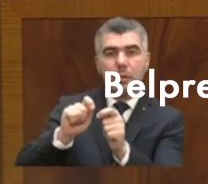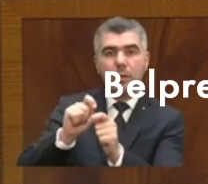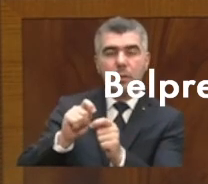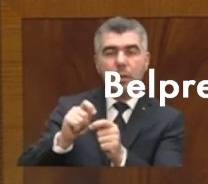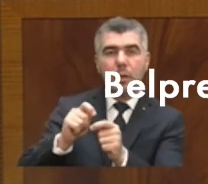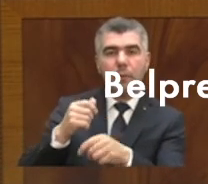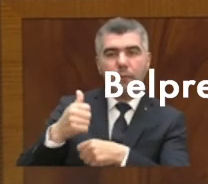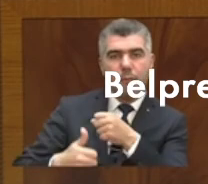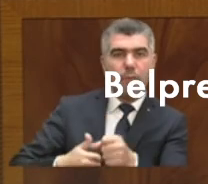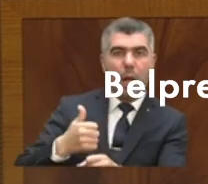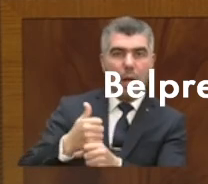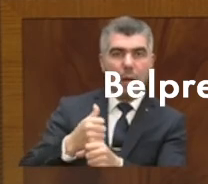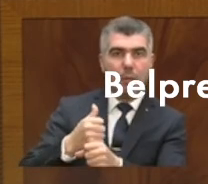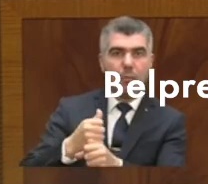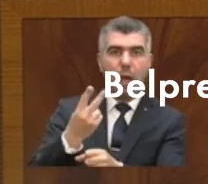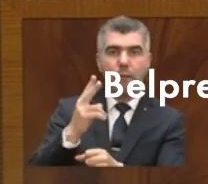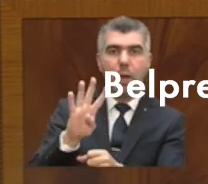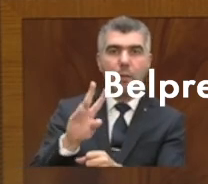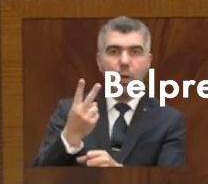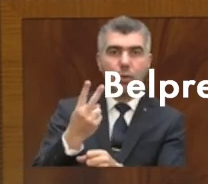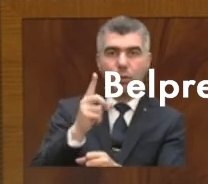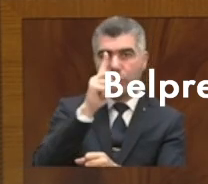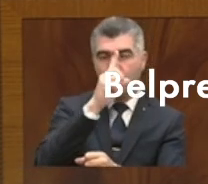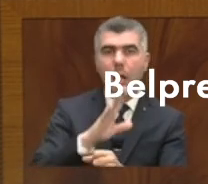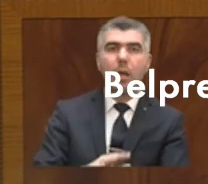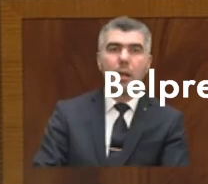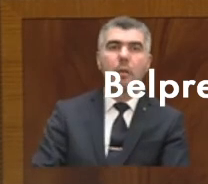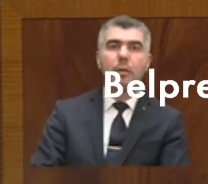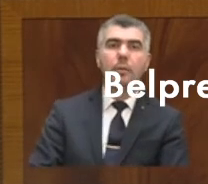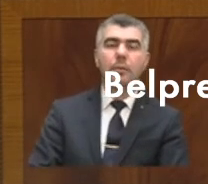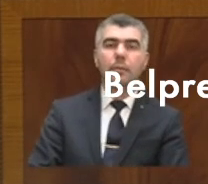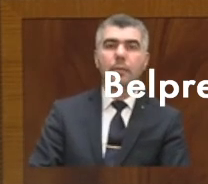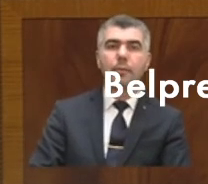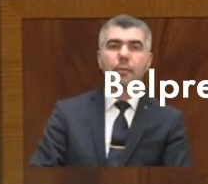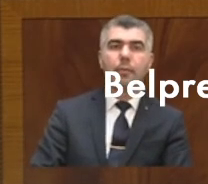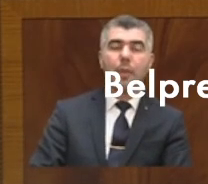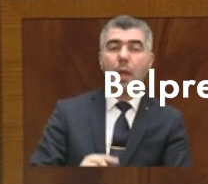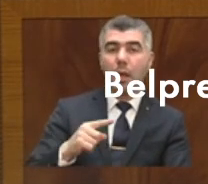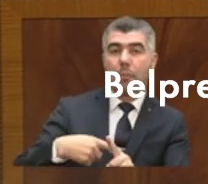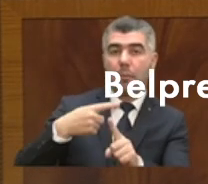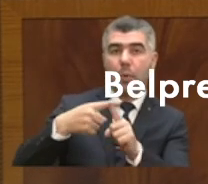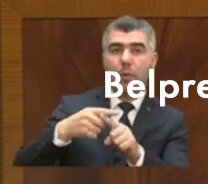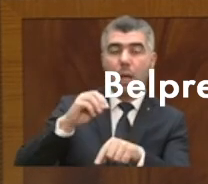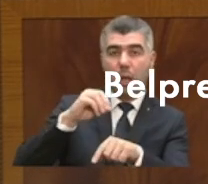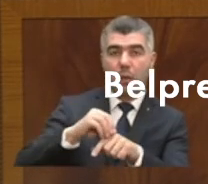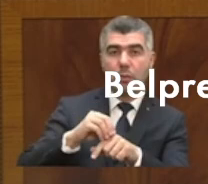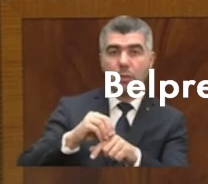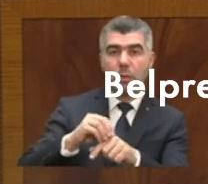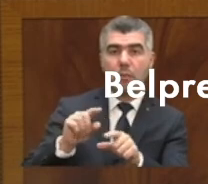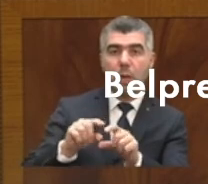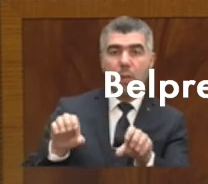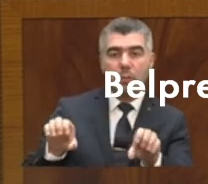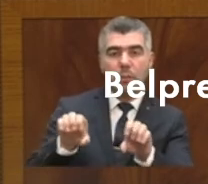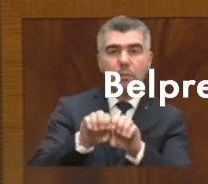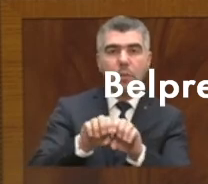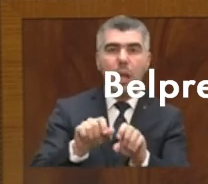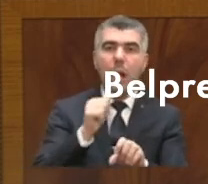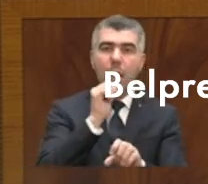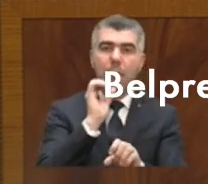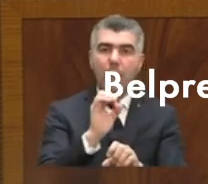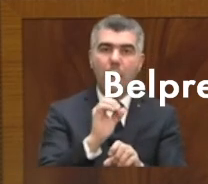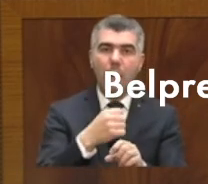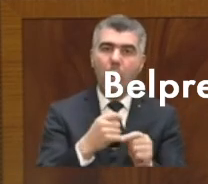السنه، سنة 2024 إن شاء الله في أوائل السنة. عندنا كذلك الربط المائي، الربط المائي باش نكون معكم